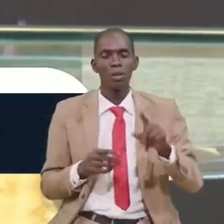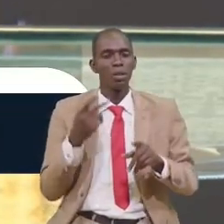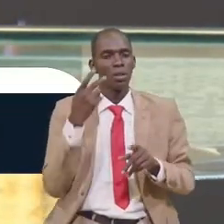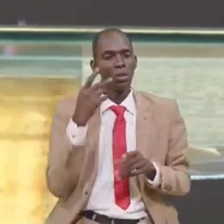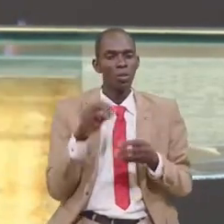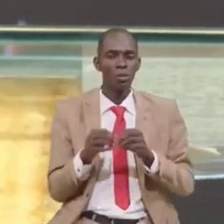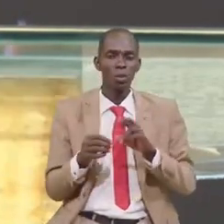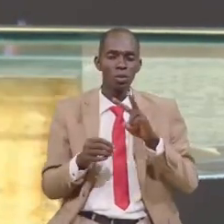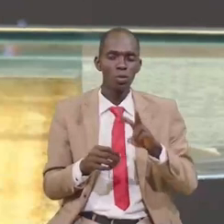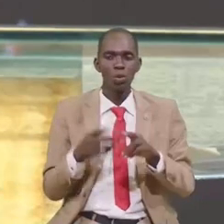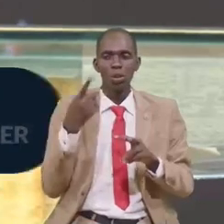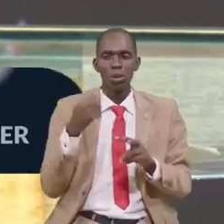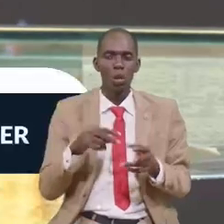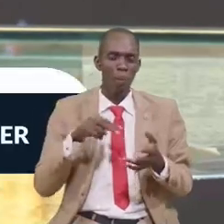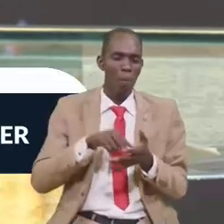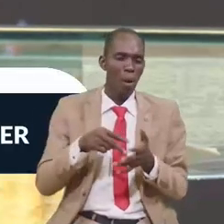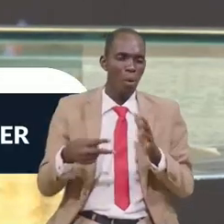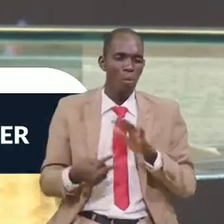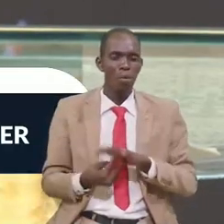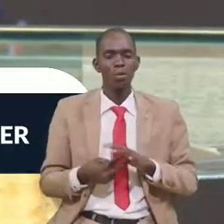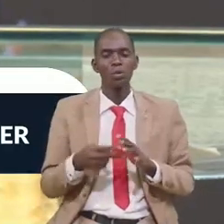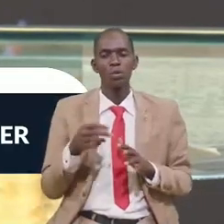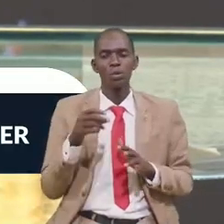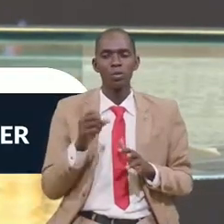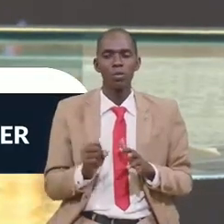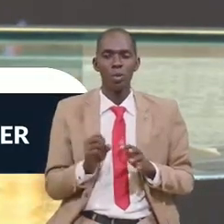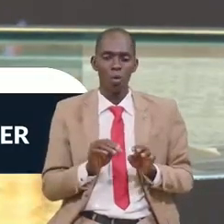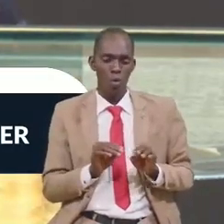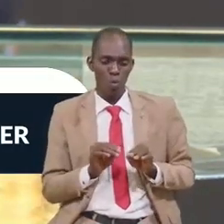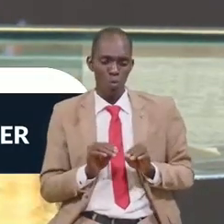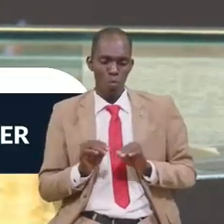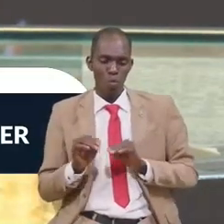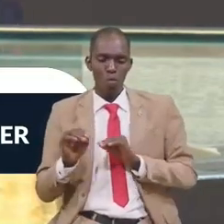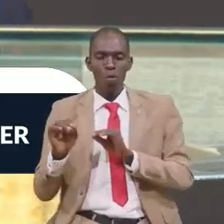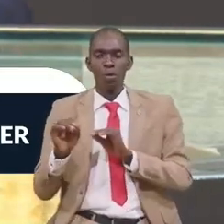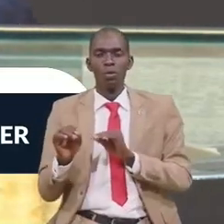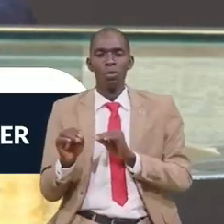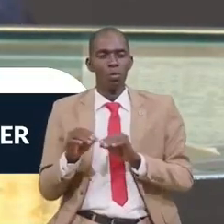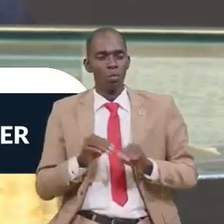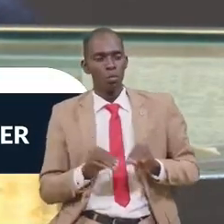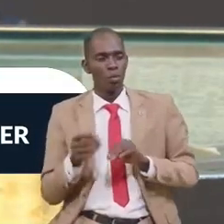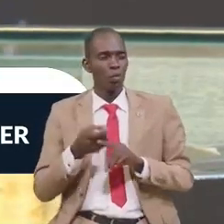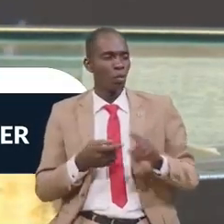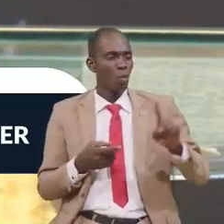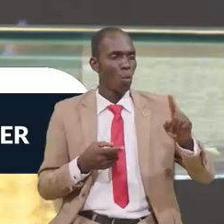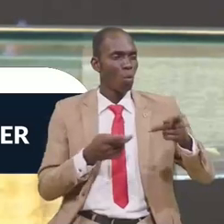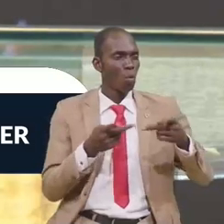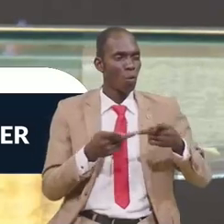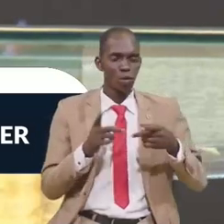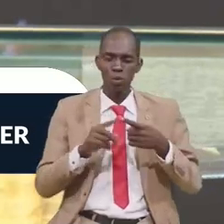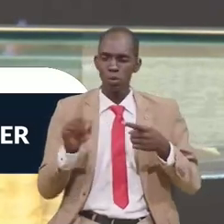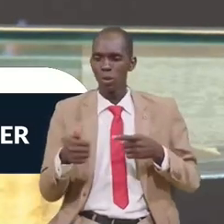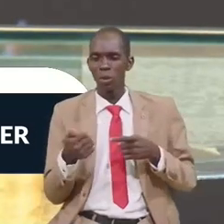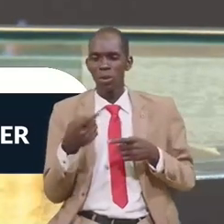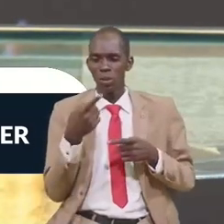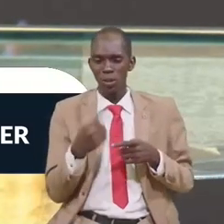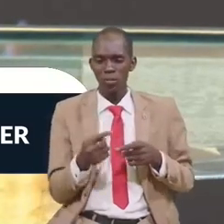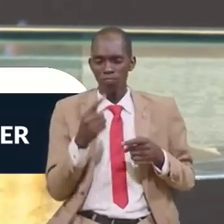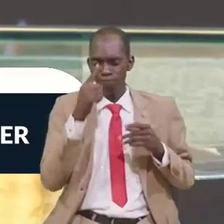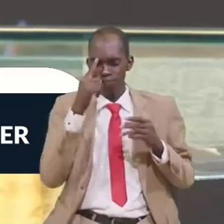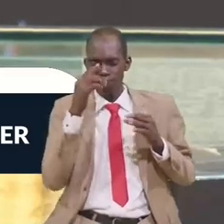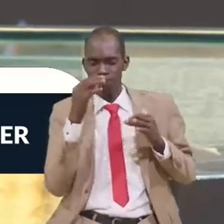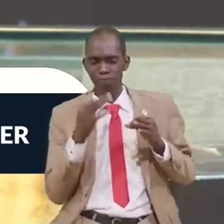les mouvements ciblés ou les déplacements ciblés du Maître. Aller d'un côté,